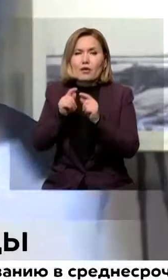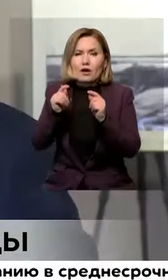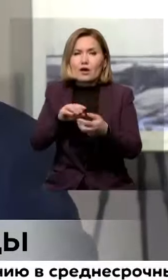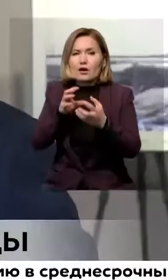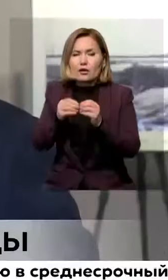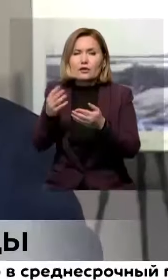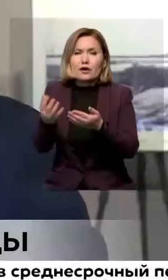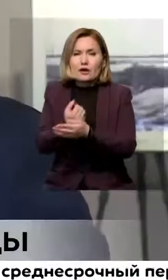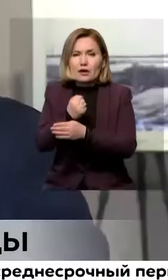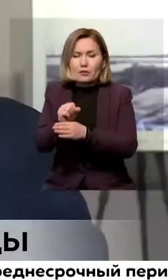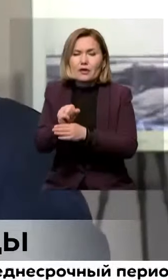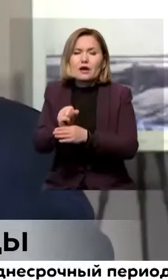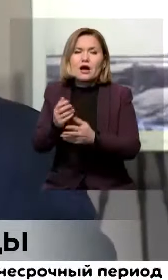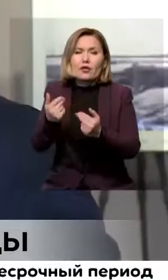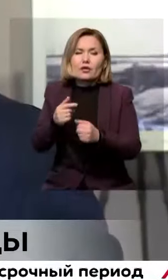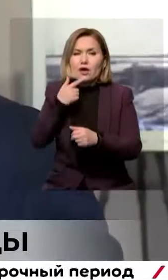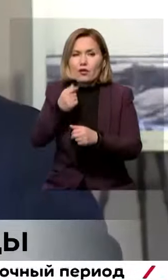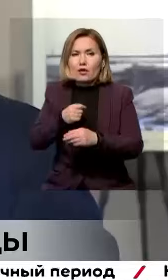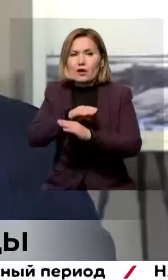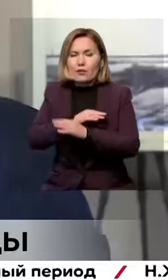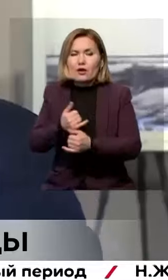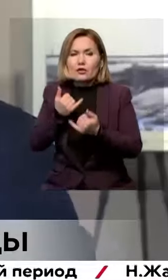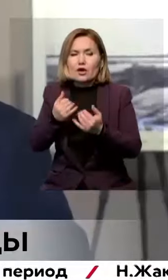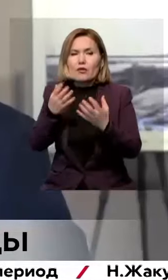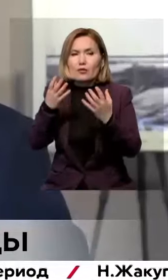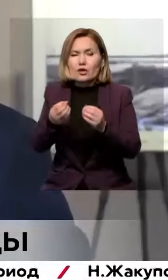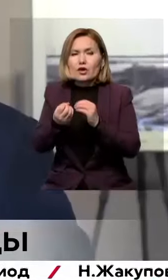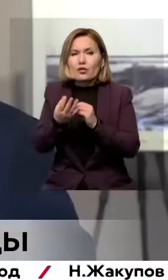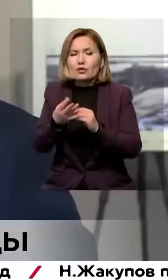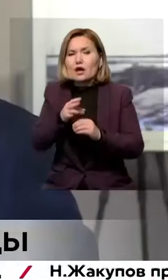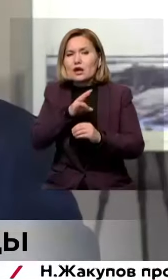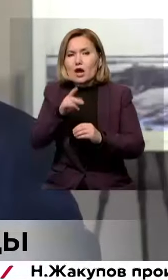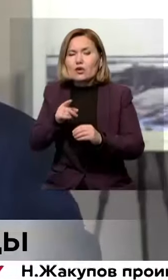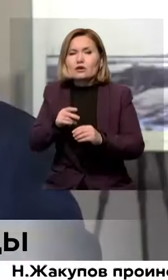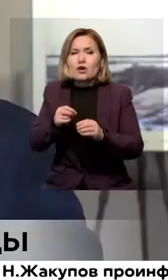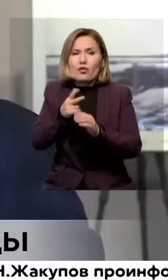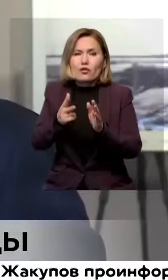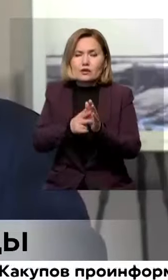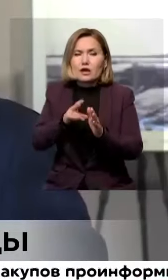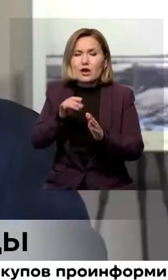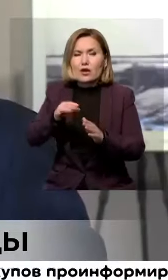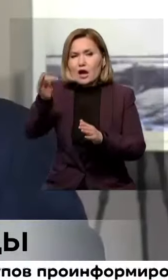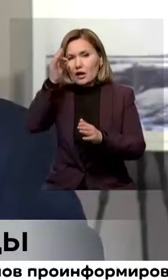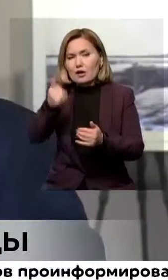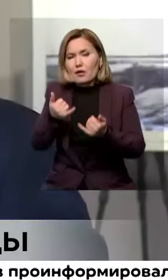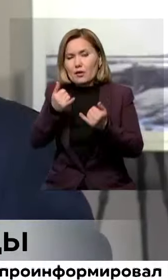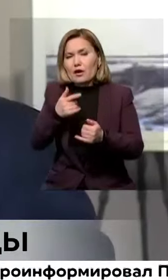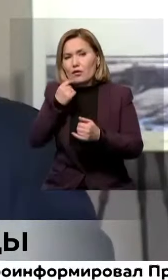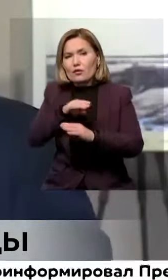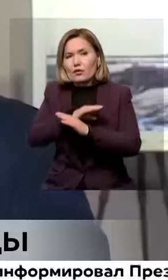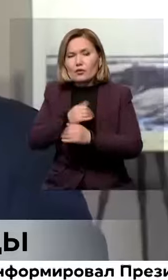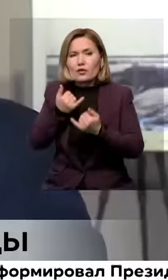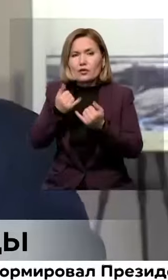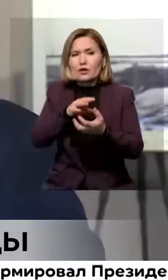сол соғысты опат болған шейіттерді де ұлықтайды. Солай бүгінгі 14-ші наурыз бен 18-ші наурыздағы еске алу күнін қатар үйлестіріп